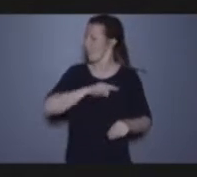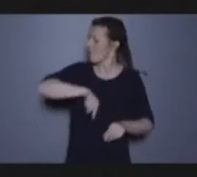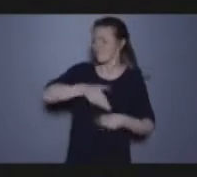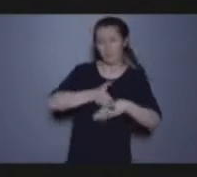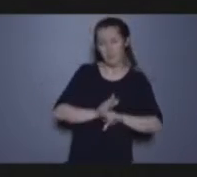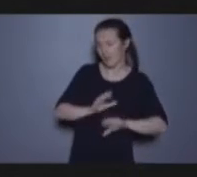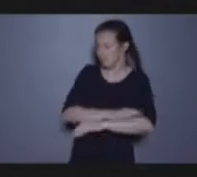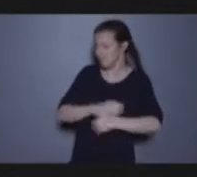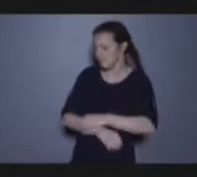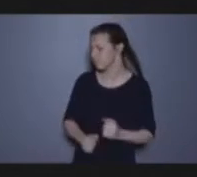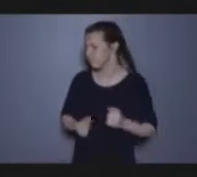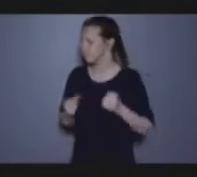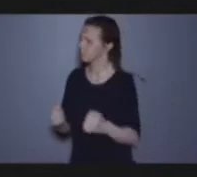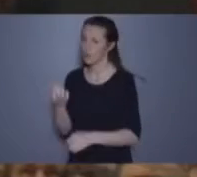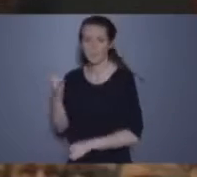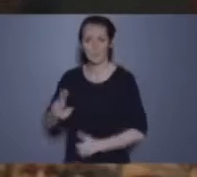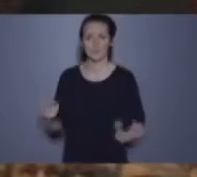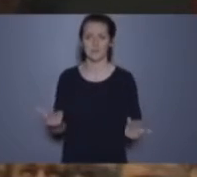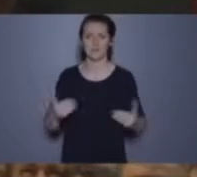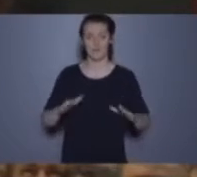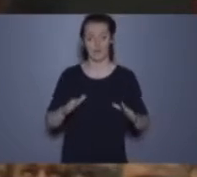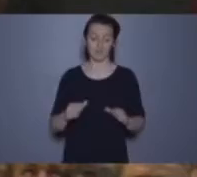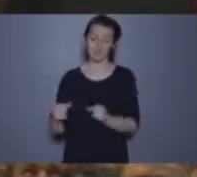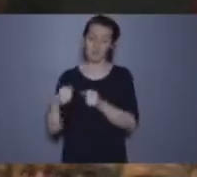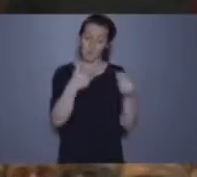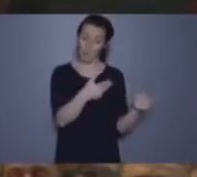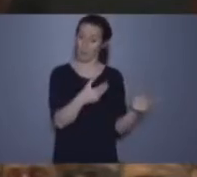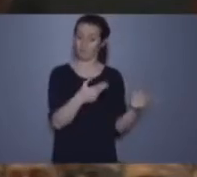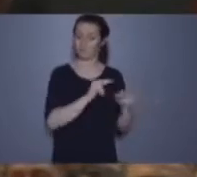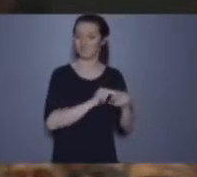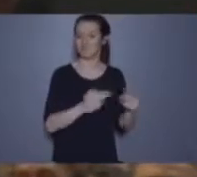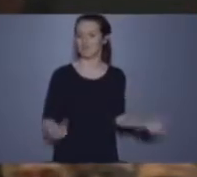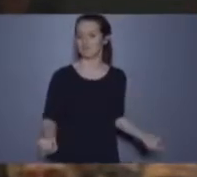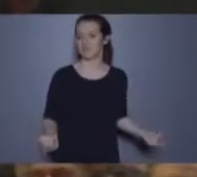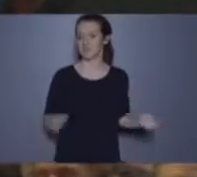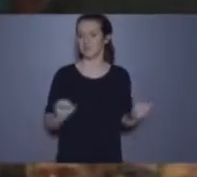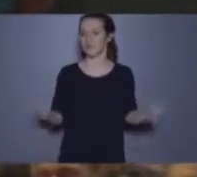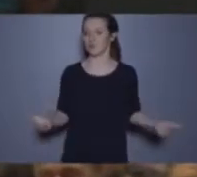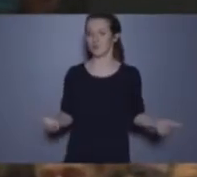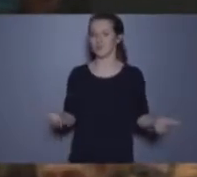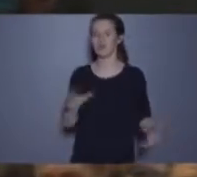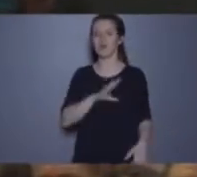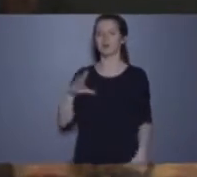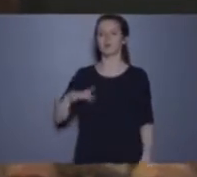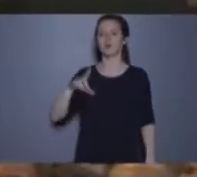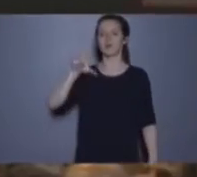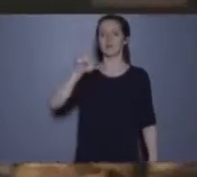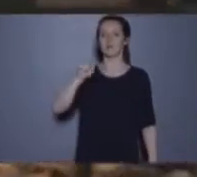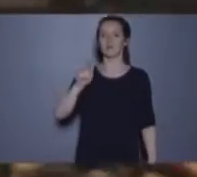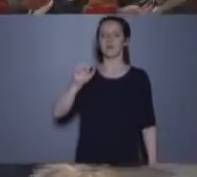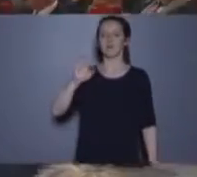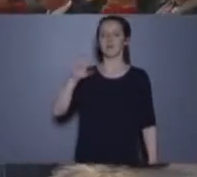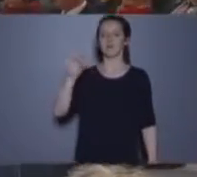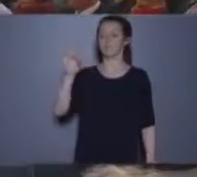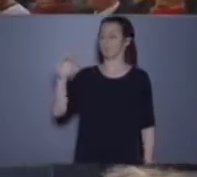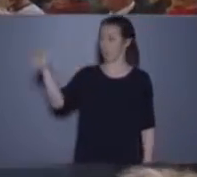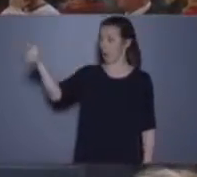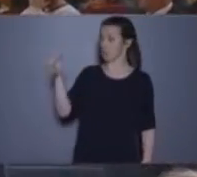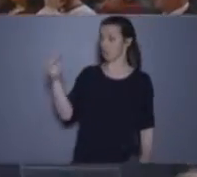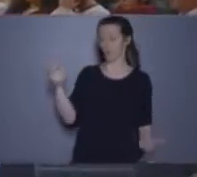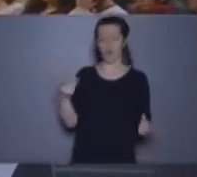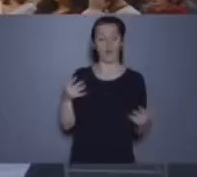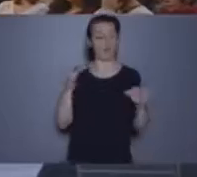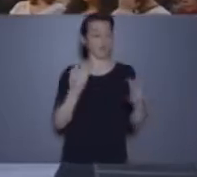prêts. Ils y sont prêts, encore faut-il qu'on le leur propose. Bon, Madame Lagarde, elle a dit que pour 1 euro qu'on mettait